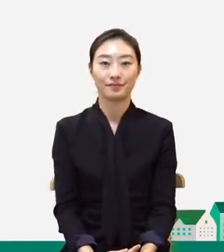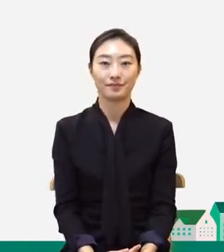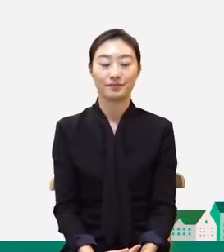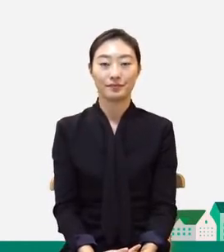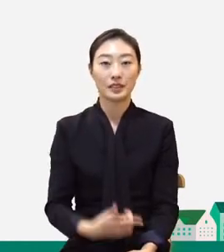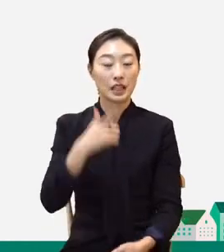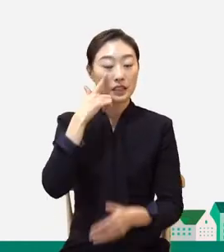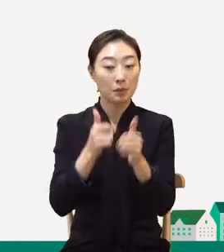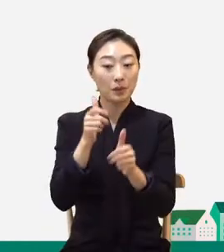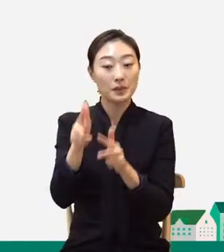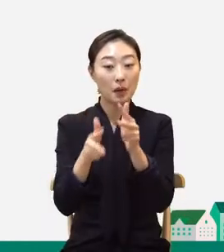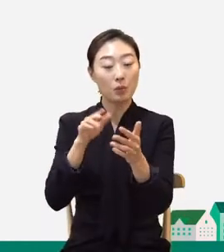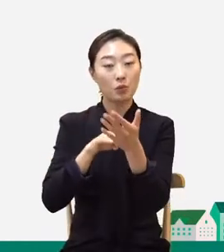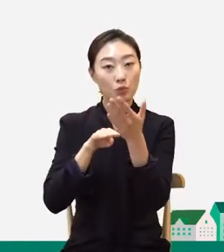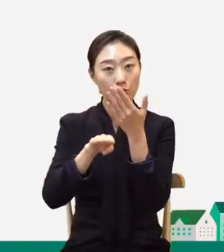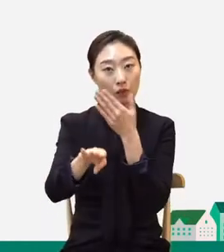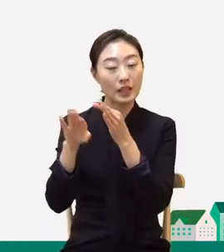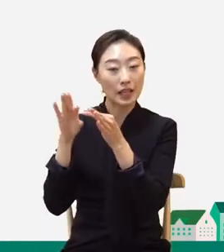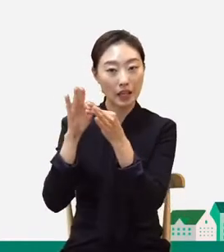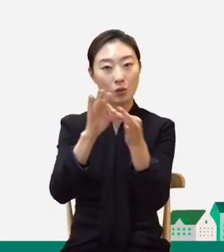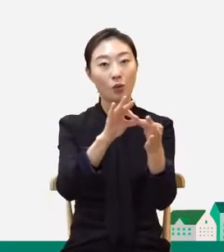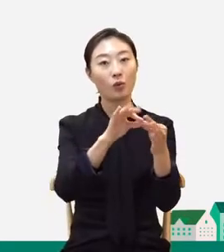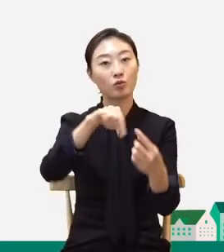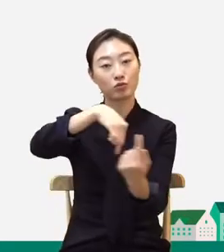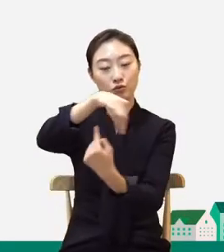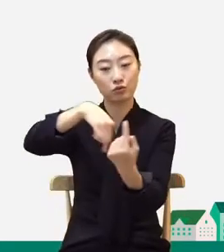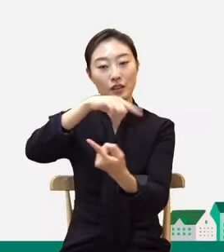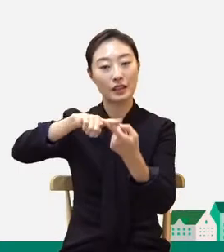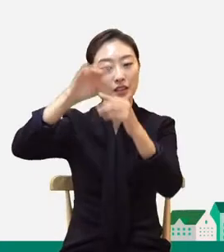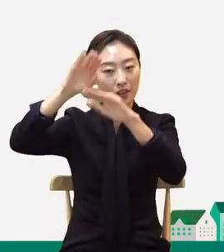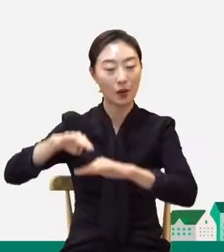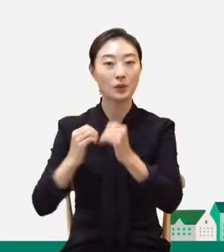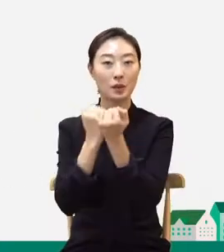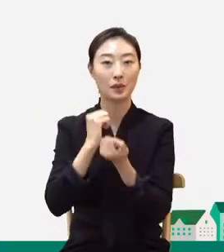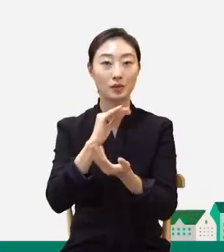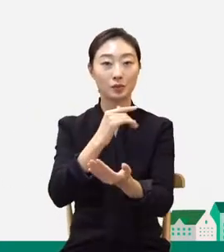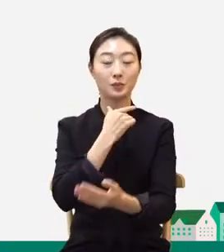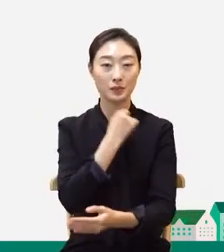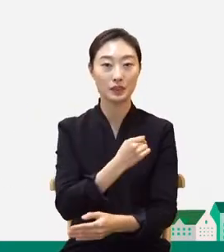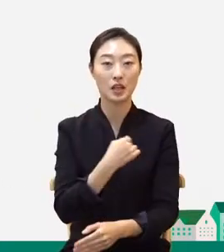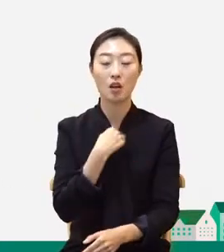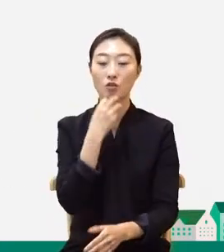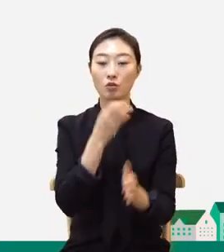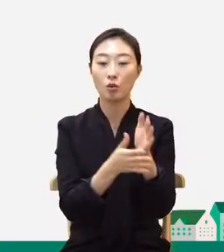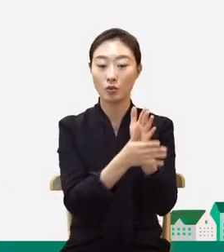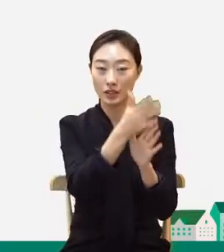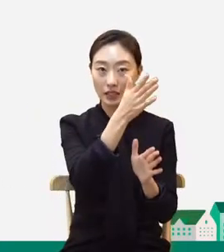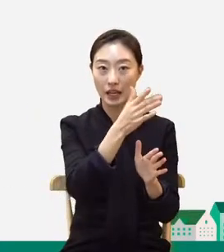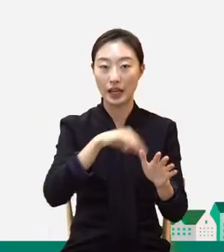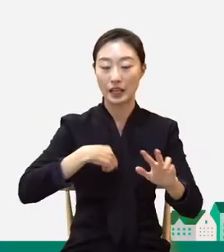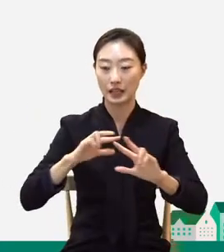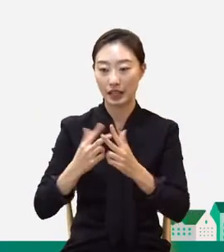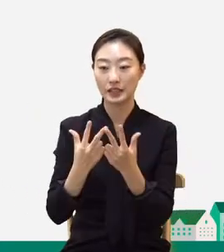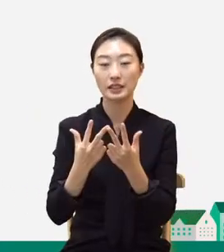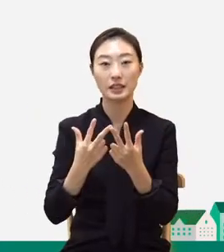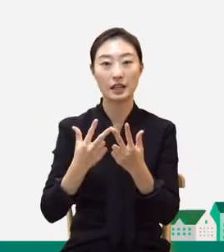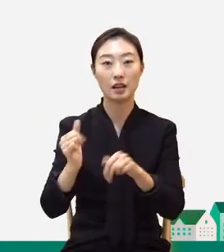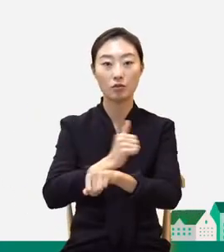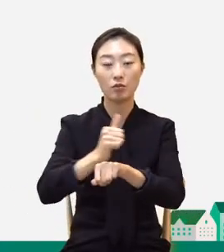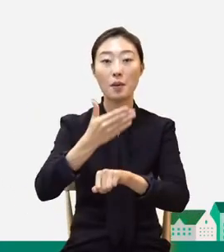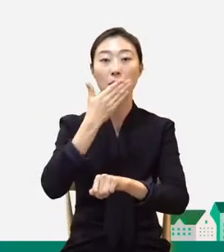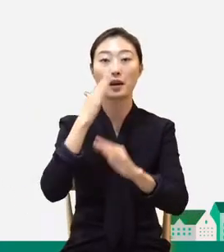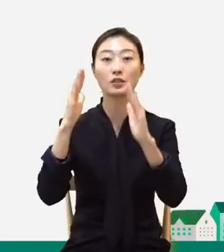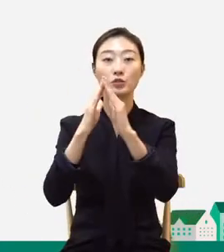그래서 시범사업 이후에도 진행되고 있는 내용에 대해서 말씀을 드리려고 하는데요. 저희가 서울시에서 당사자분들이 이용할 수 있는